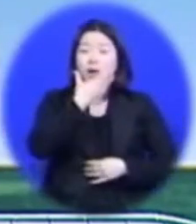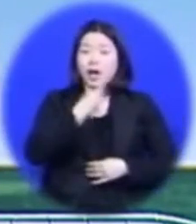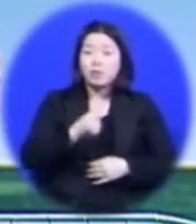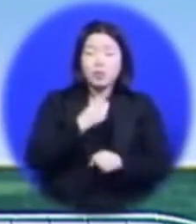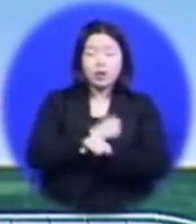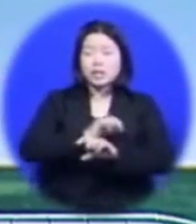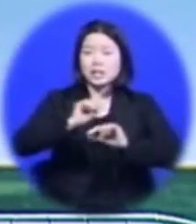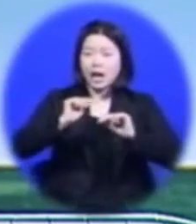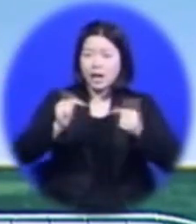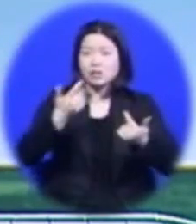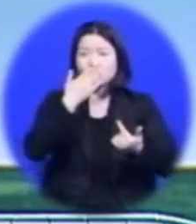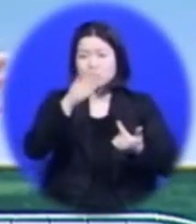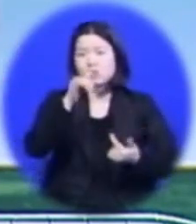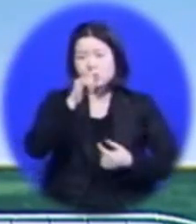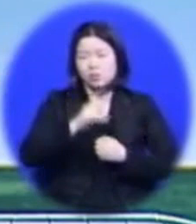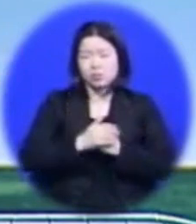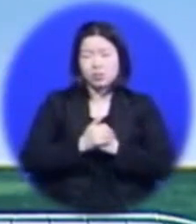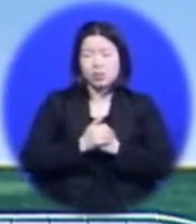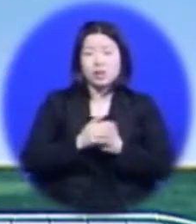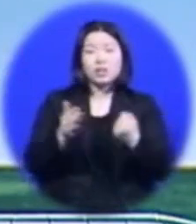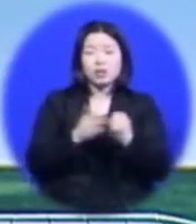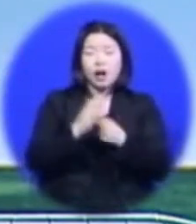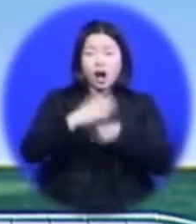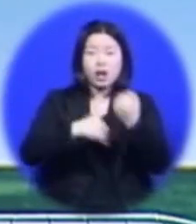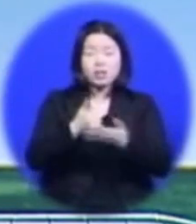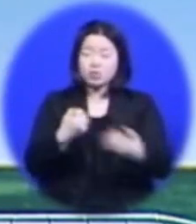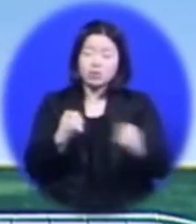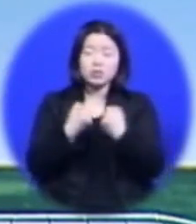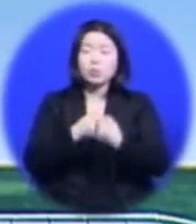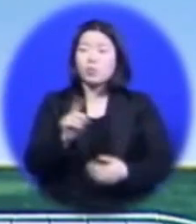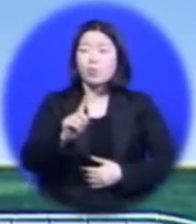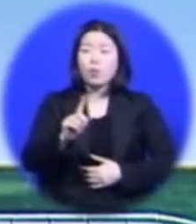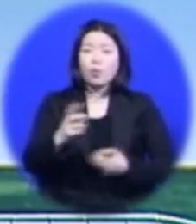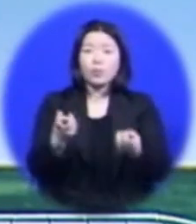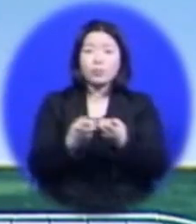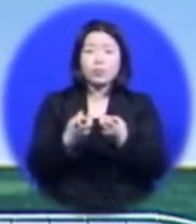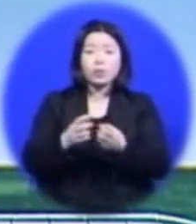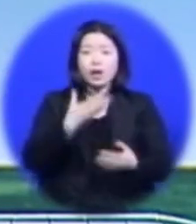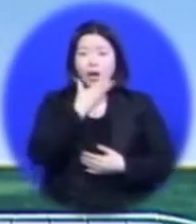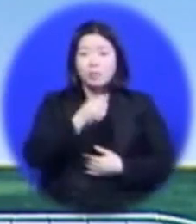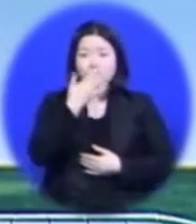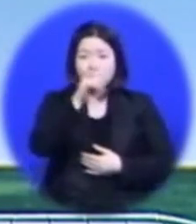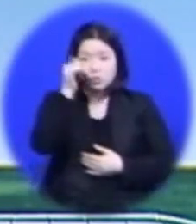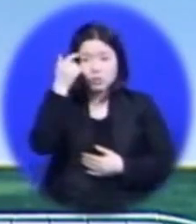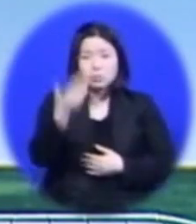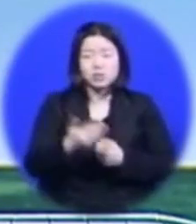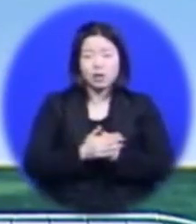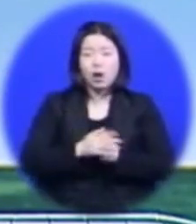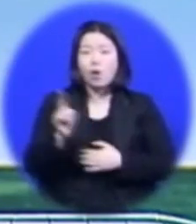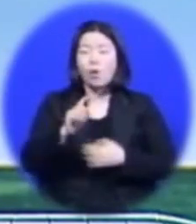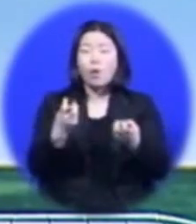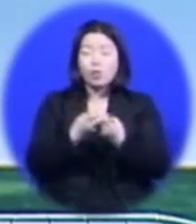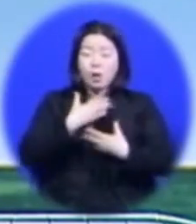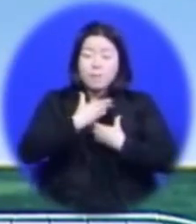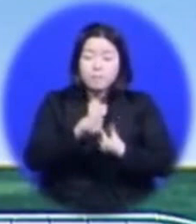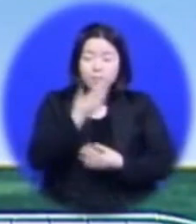않을 수밖에 없는 거예요. 하나님과 싸우고 어떻게 행복할 수 있겠습니까? 어떻게 편안할 수